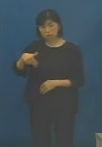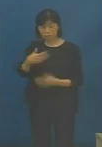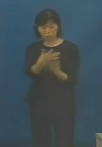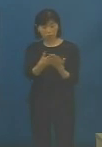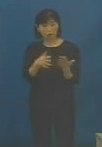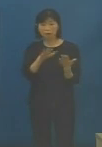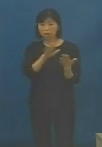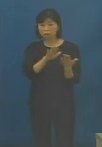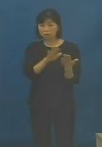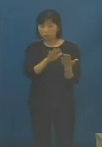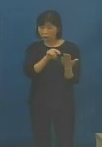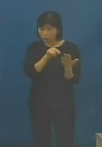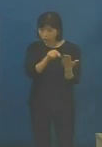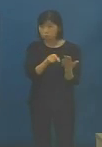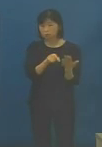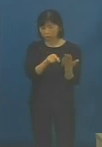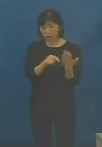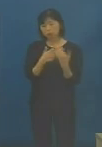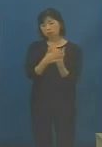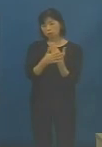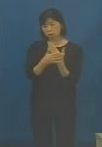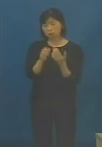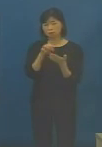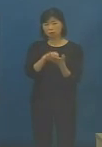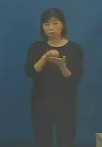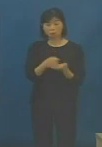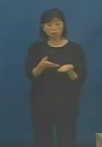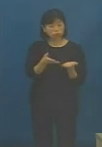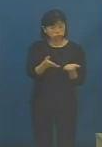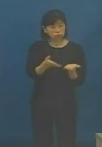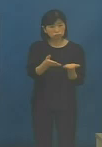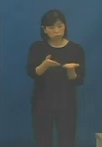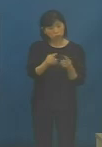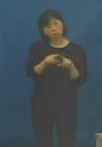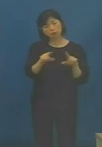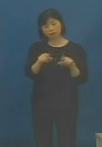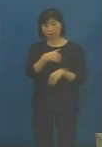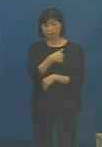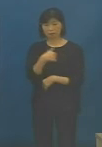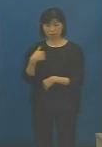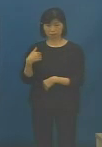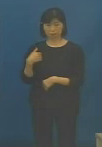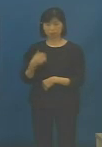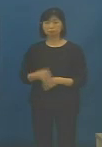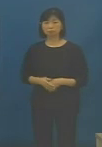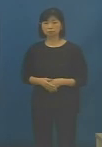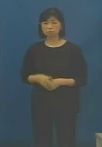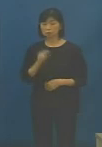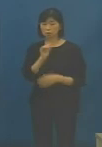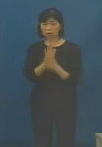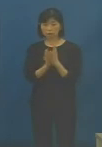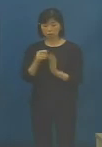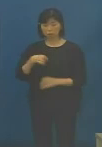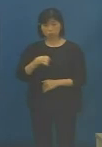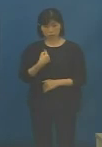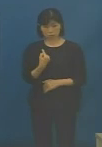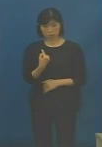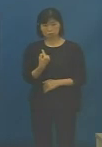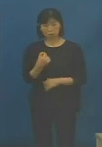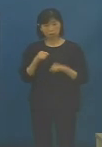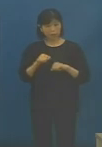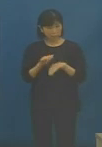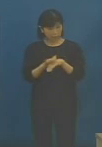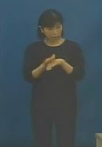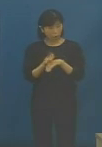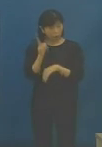のも、当然可能になるということであります。そういう本県独自のやり方を、明日